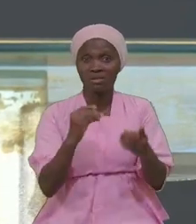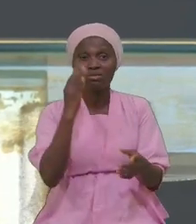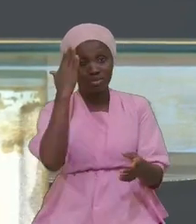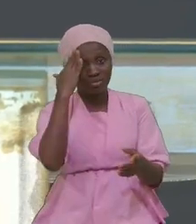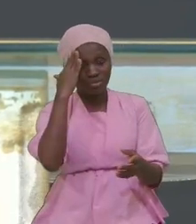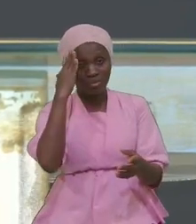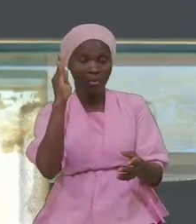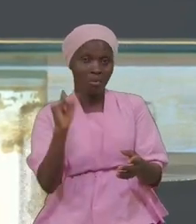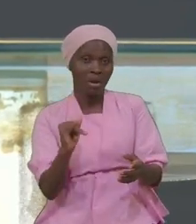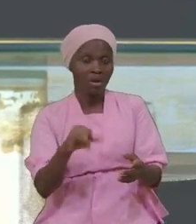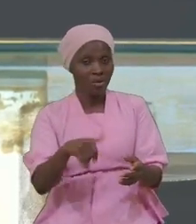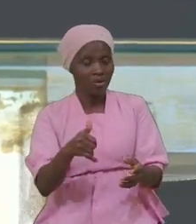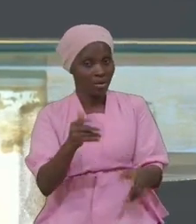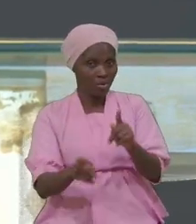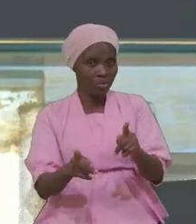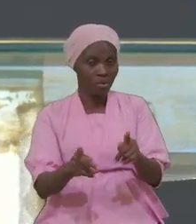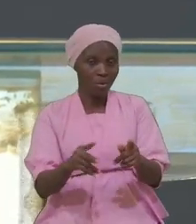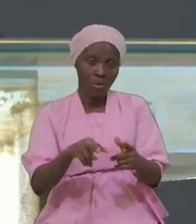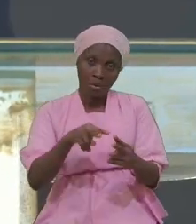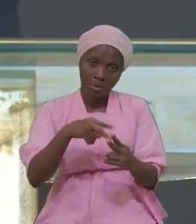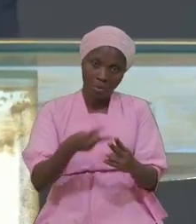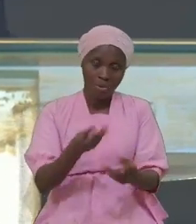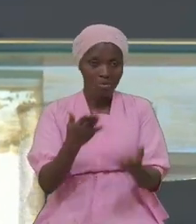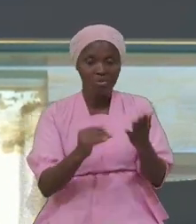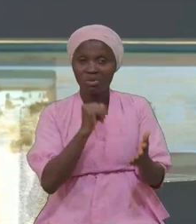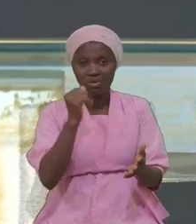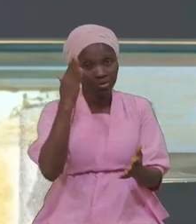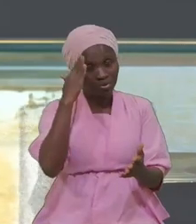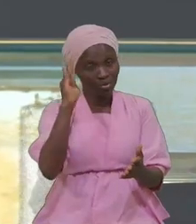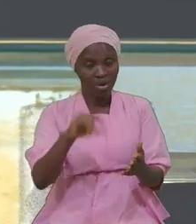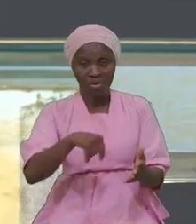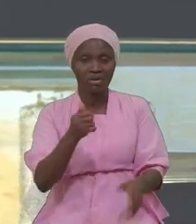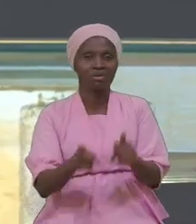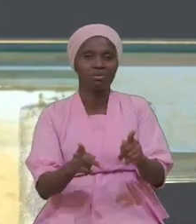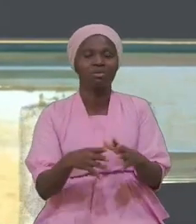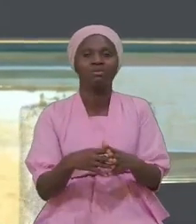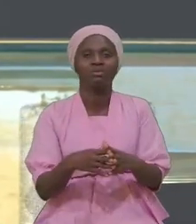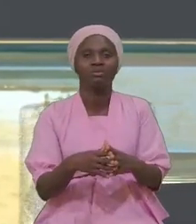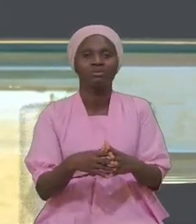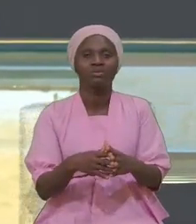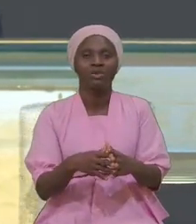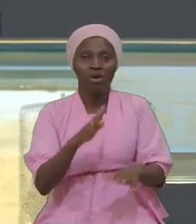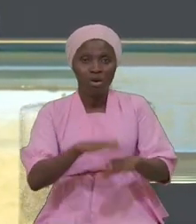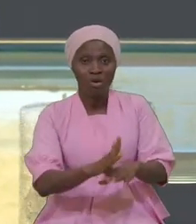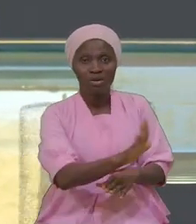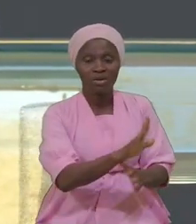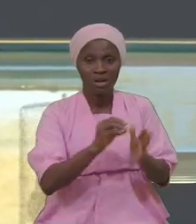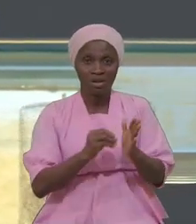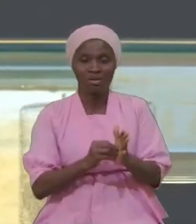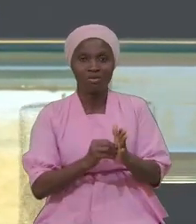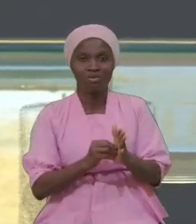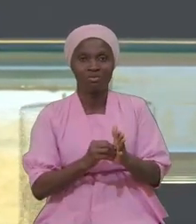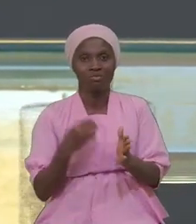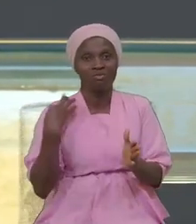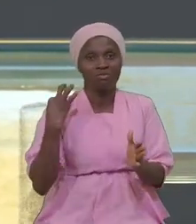aux autres, ou bien ce n'est pas connu aux autres, et on voit que eux-mêmes volontairement, ils se